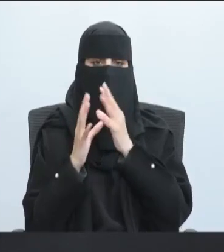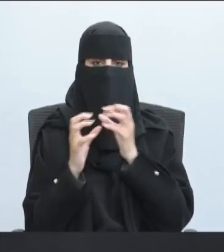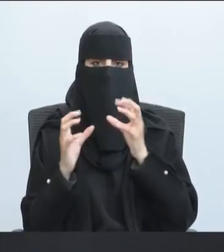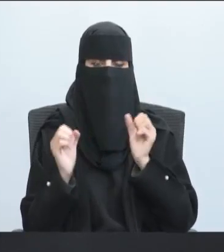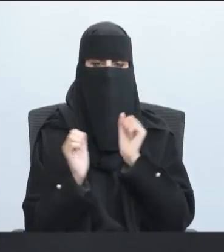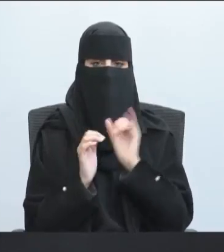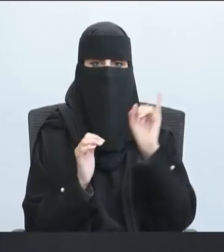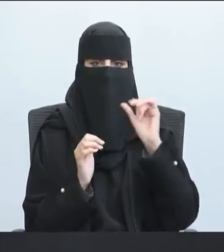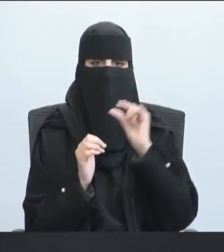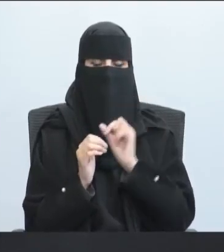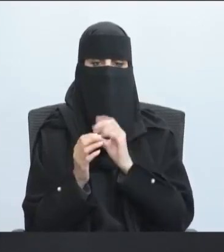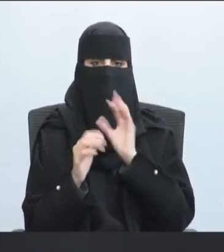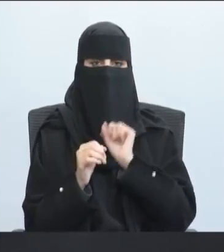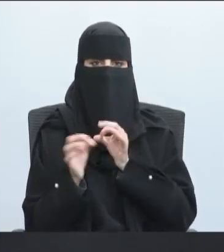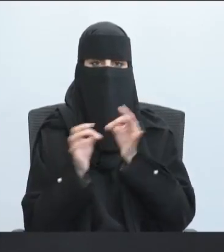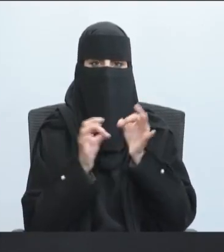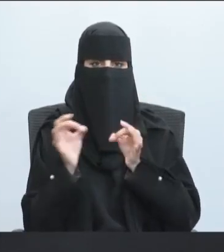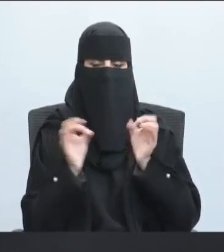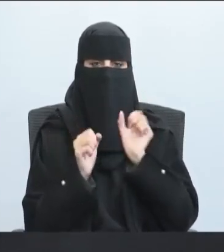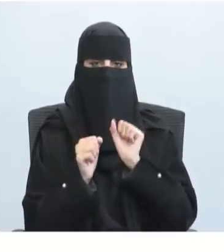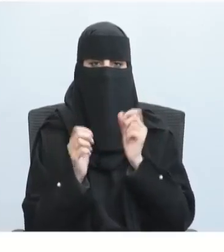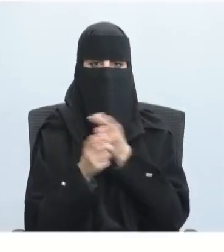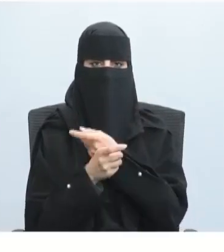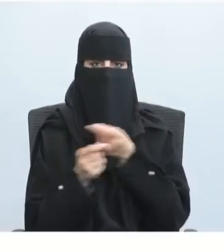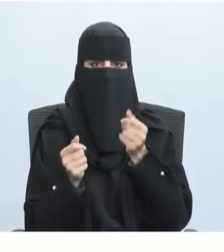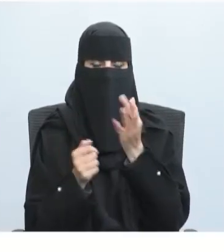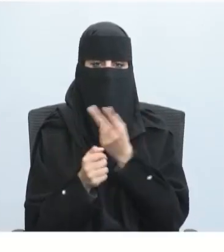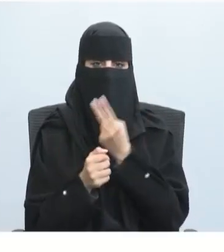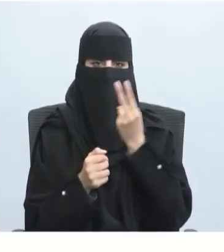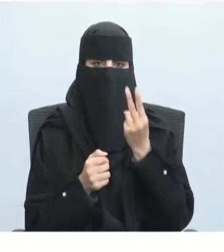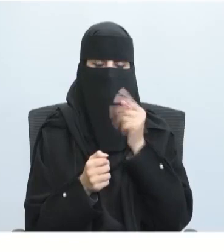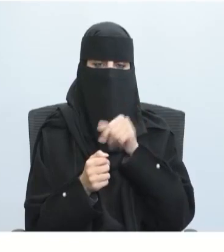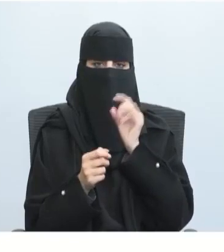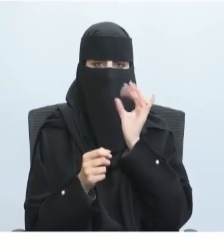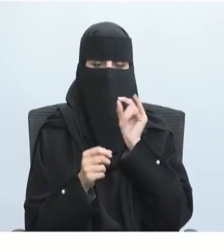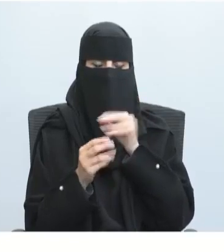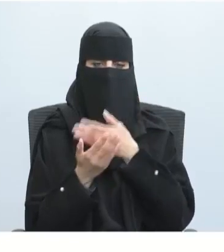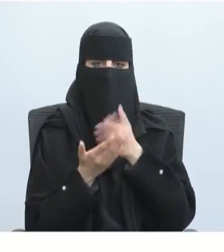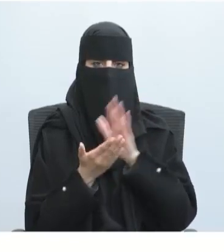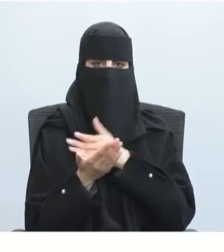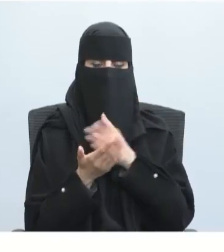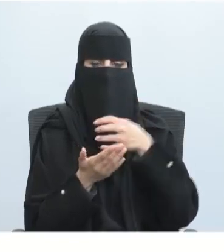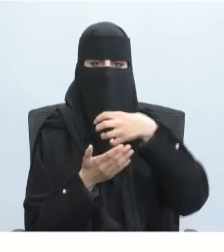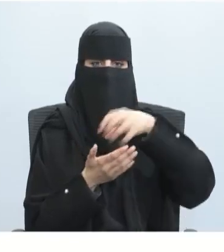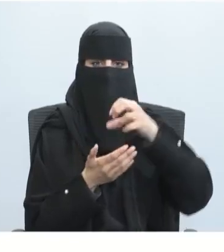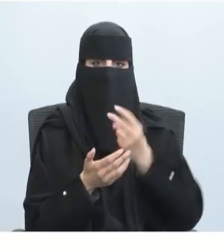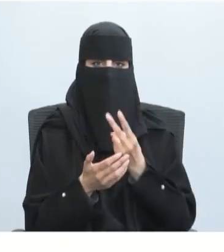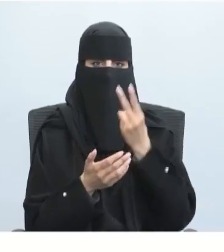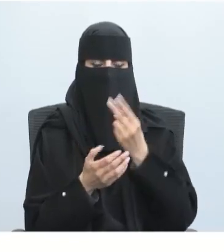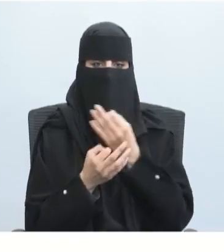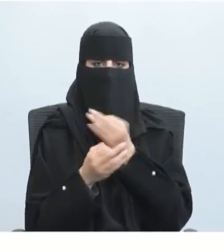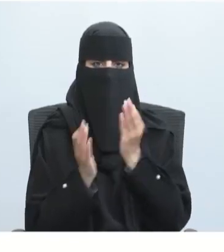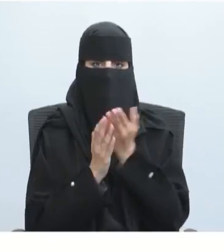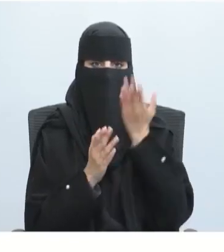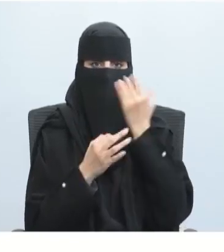مقرر الاداره الماليه اثنان اليوم باذن الله سنقوم بمراجعه الفصل الثاني الذي انهينا في